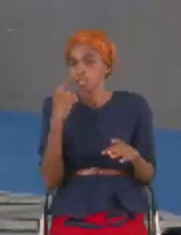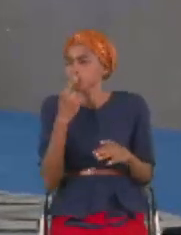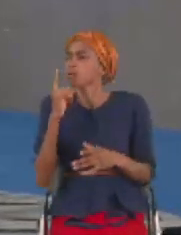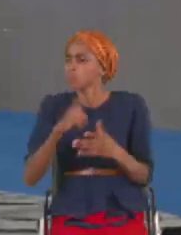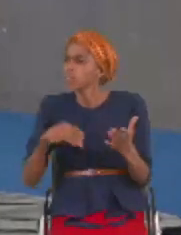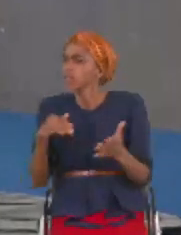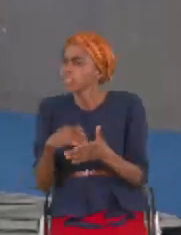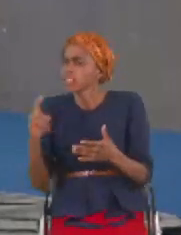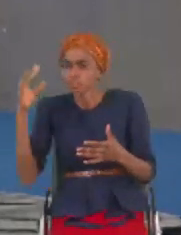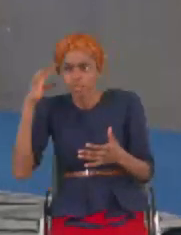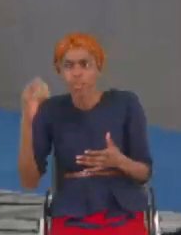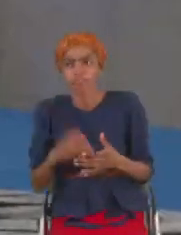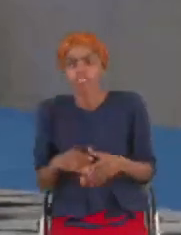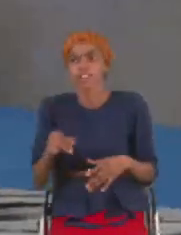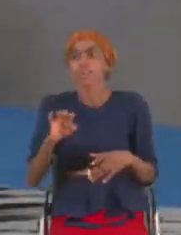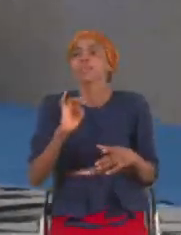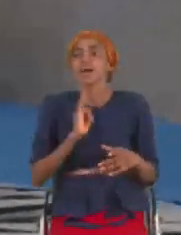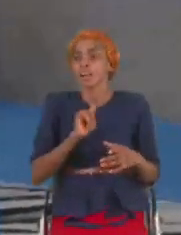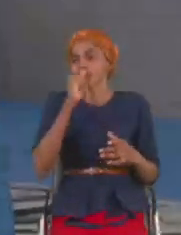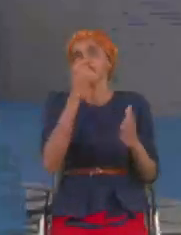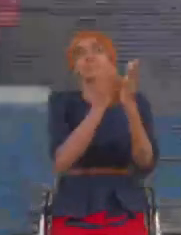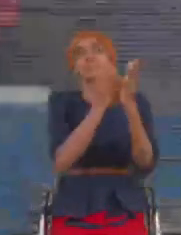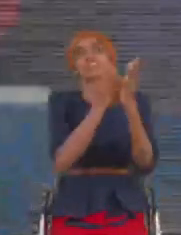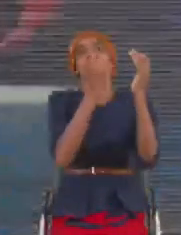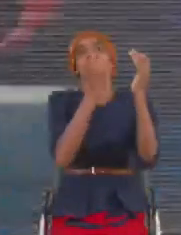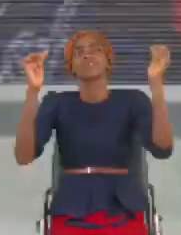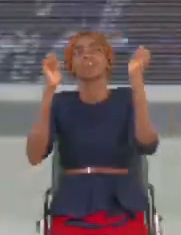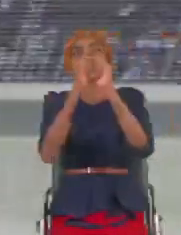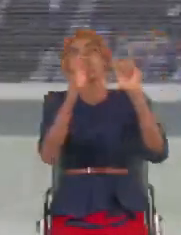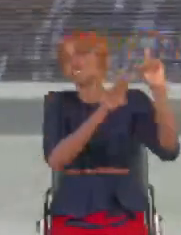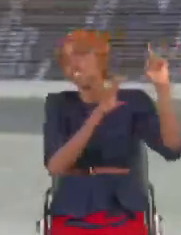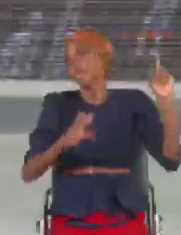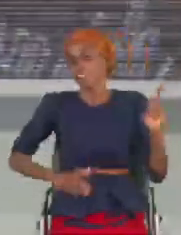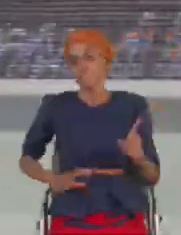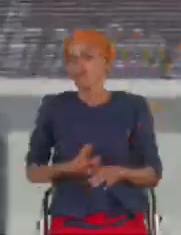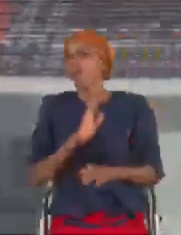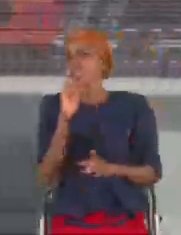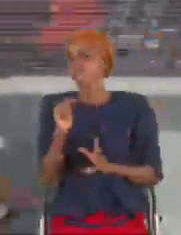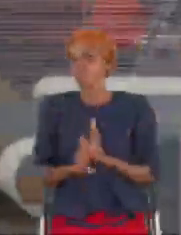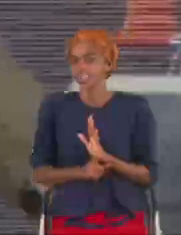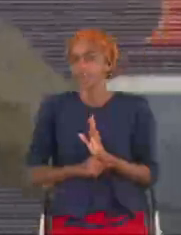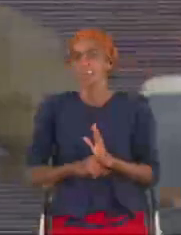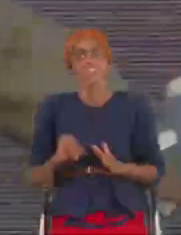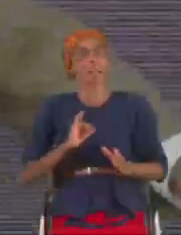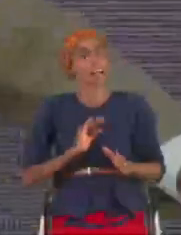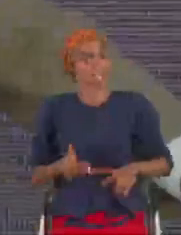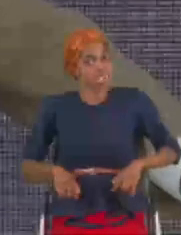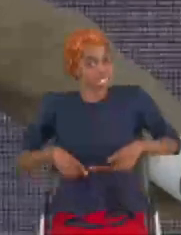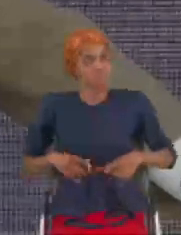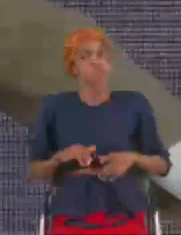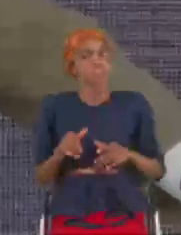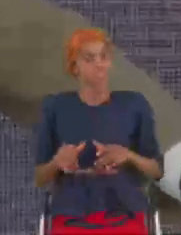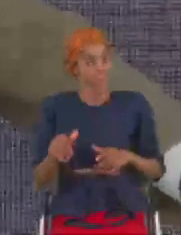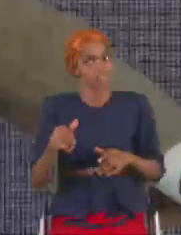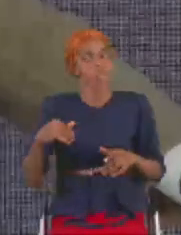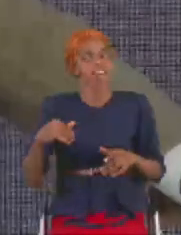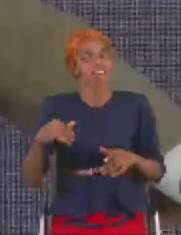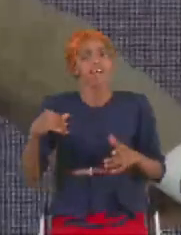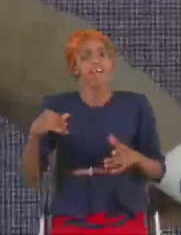ce que tu as attendu de moi je souhaitais que c'est fait avec christain si je vis ce n'est plus moi qui